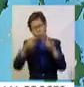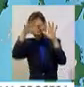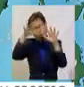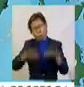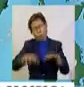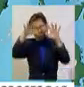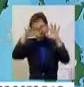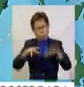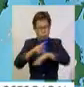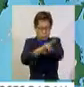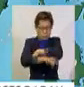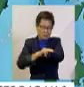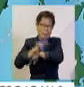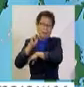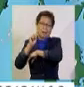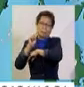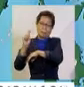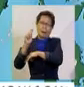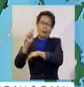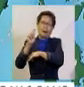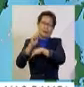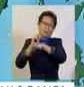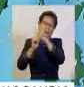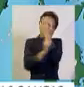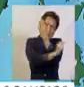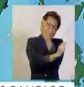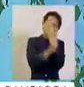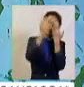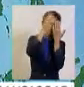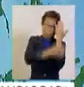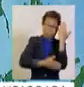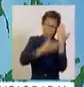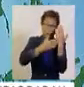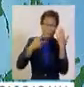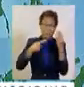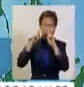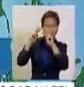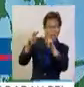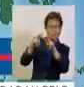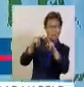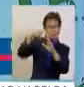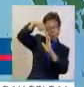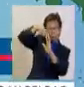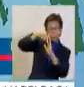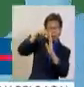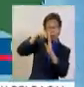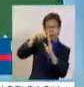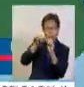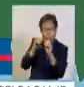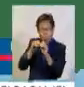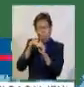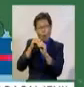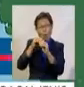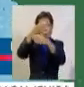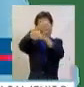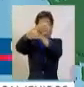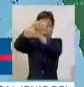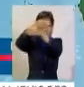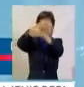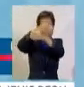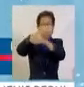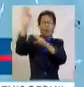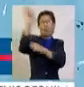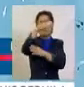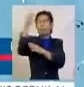hujan lebat di negeri-negeri pantai timur semenanjung Malaysia. Dan kita dapat perhatikan dengan lebih terperinci melalui paparan imej gambar radar, yang mana